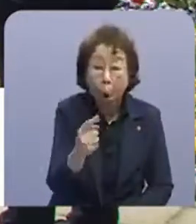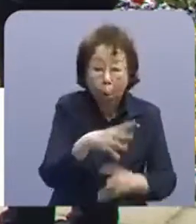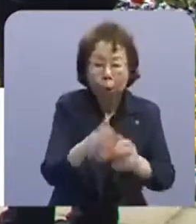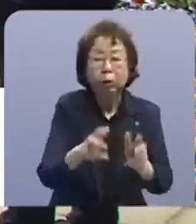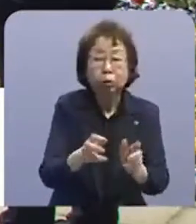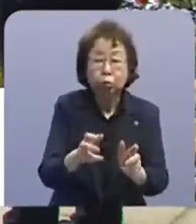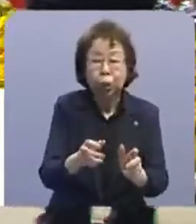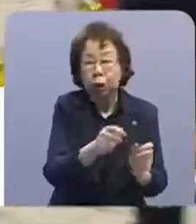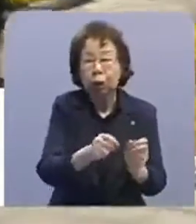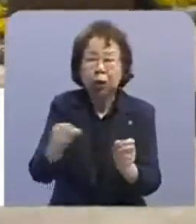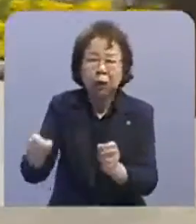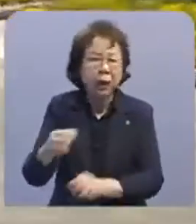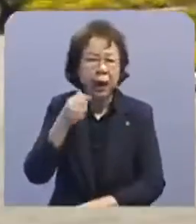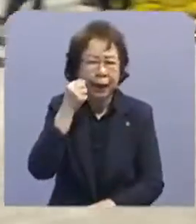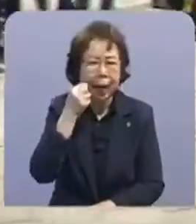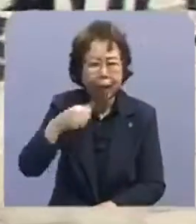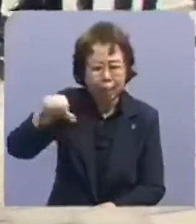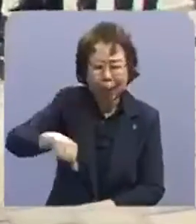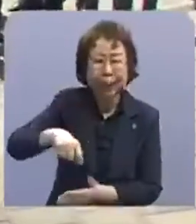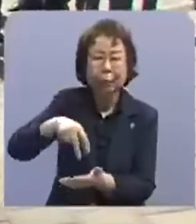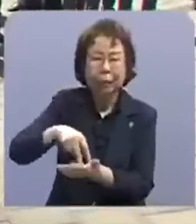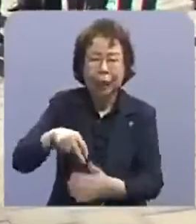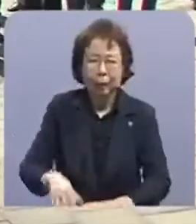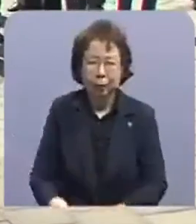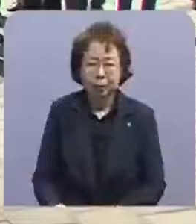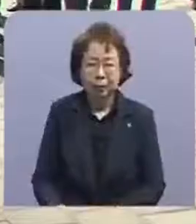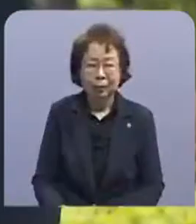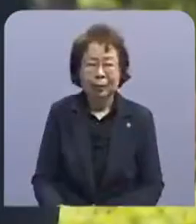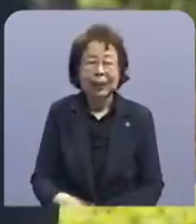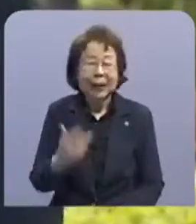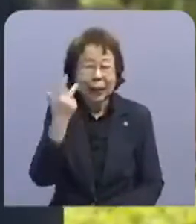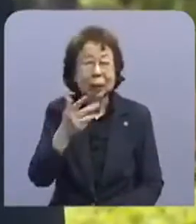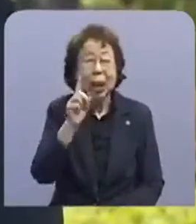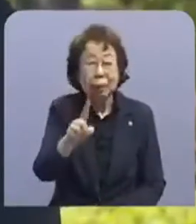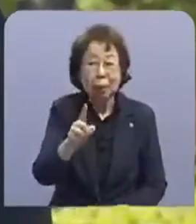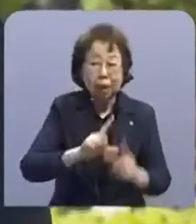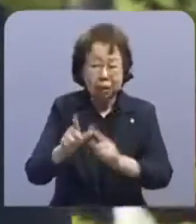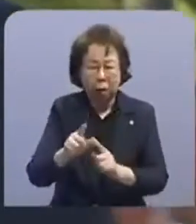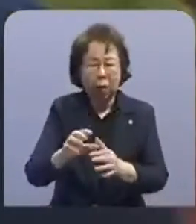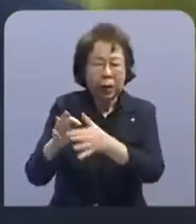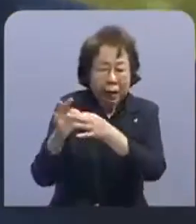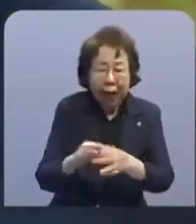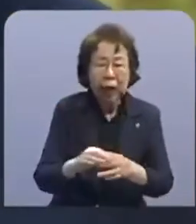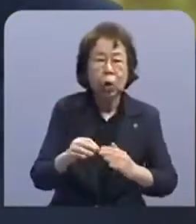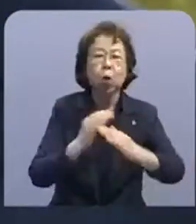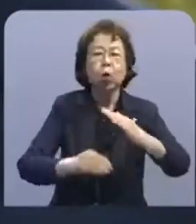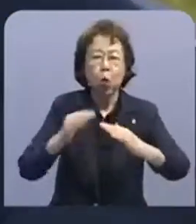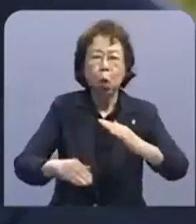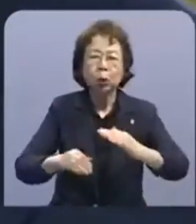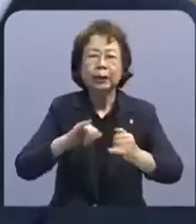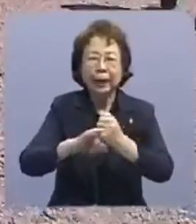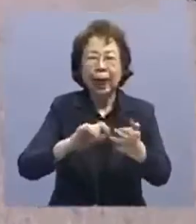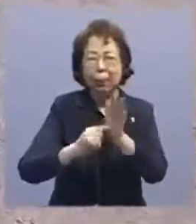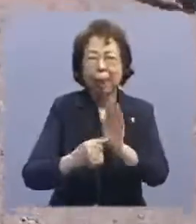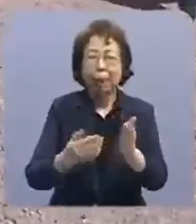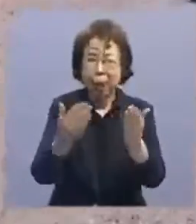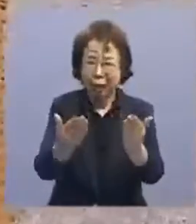입장을 밝혔습니다. 변 후보는 매주 한 차례 이상 릴레이 정책 공약을 내놓기로 했습니다.